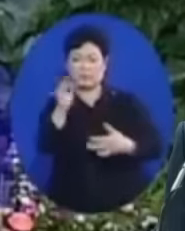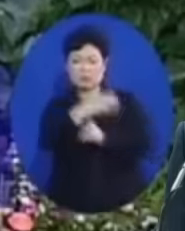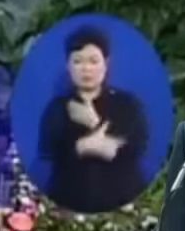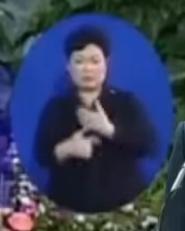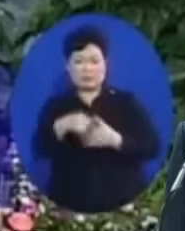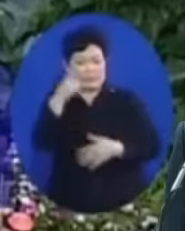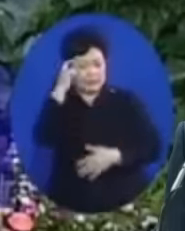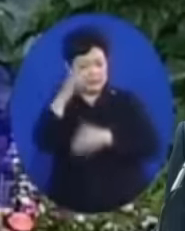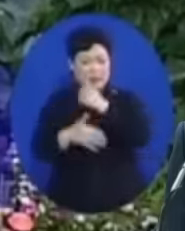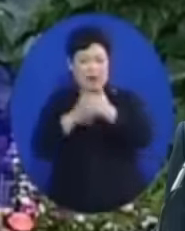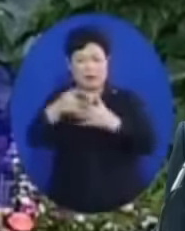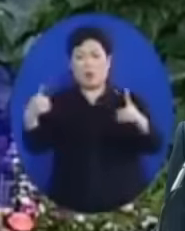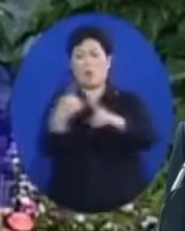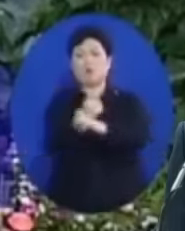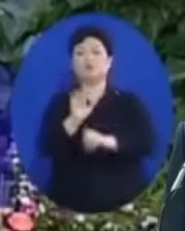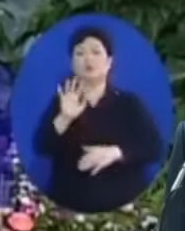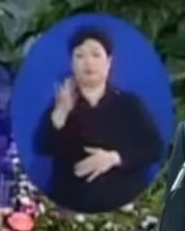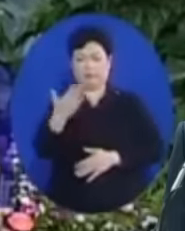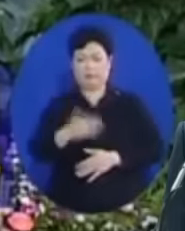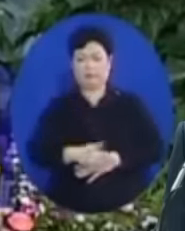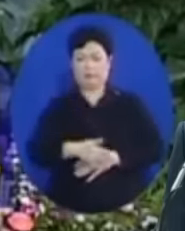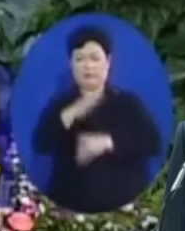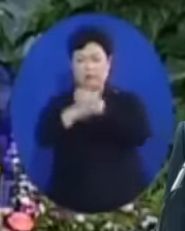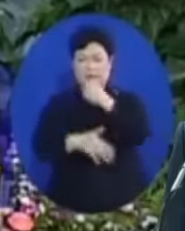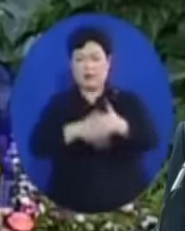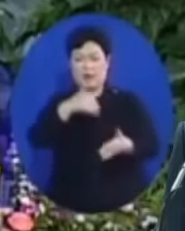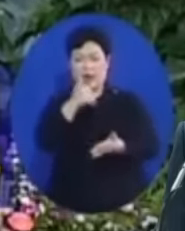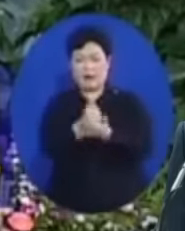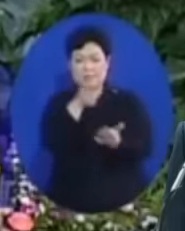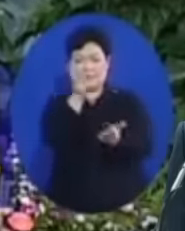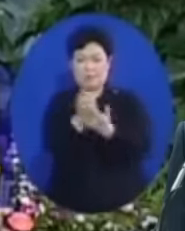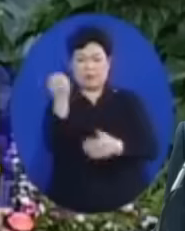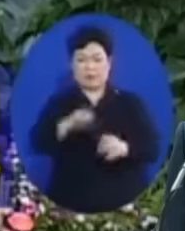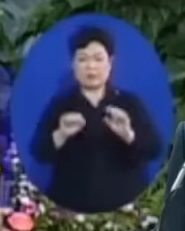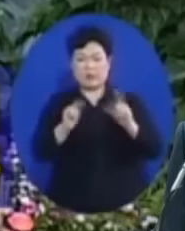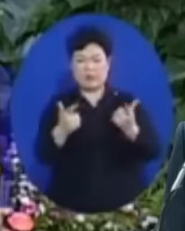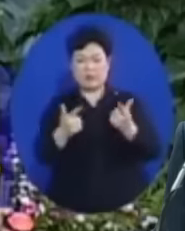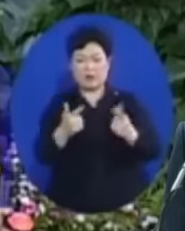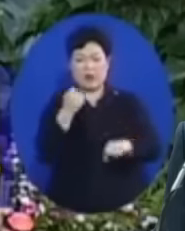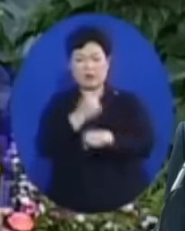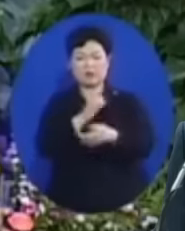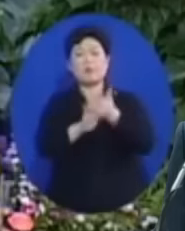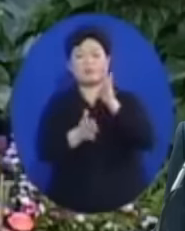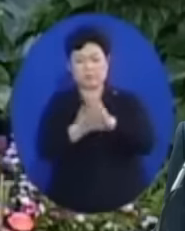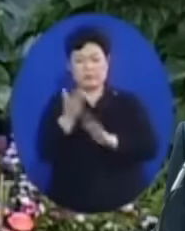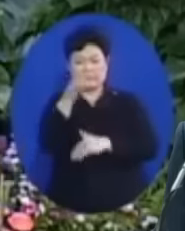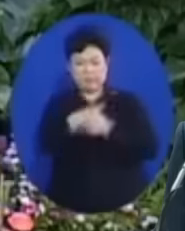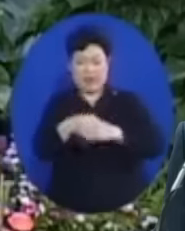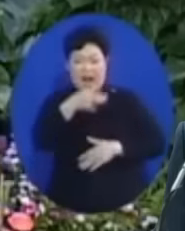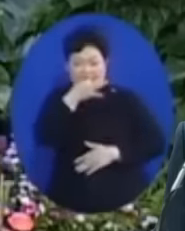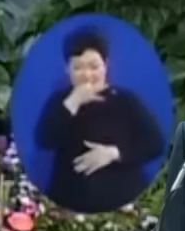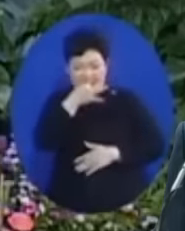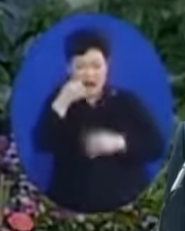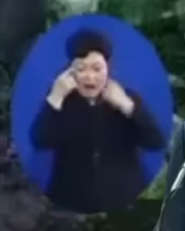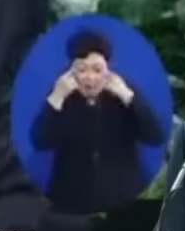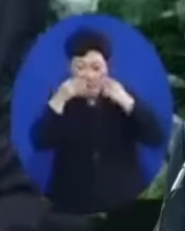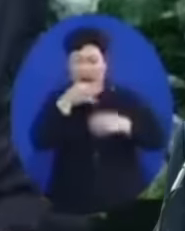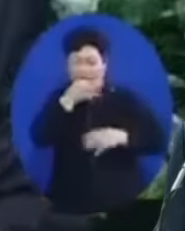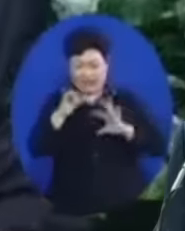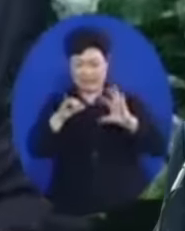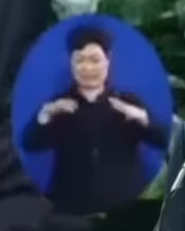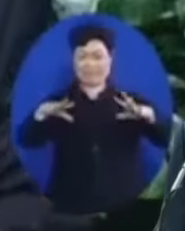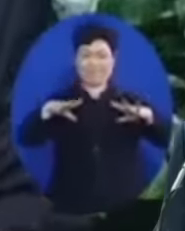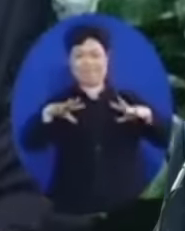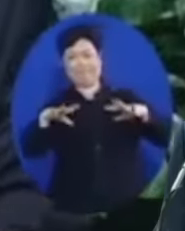생각은 하나님과 원수가 되나니 이는 하나님의 법에 굴복하지 아니할 뿐 아니라 할 수 없습니다. 육신의 정욕, 안목의 정욕,